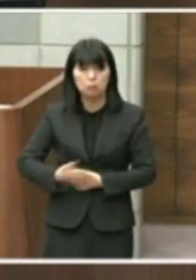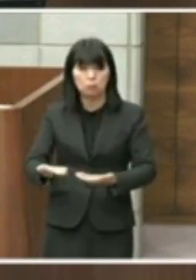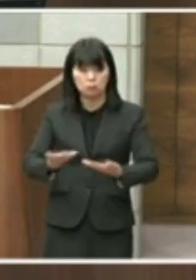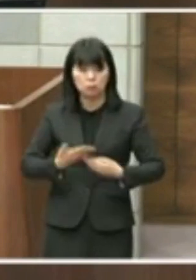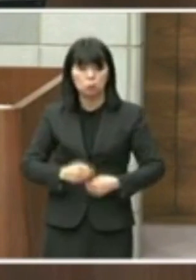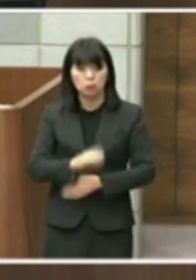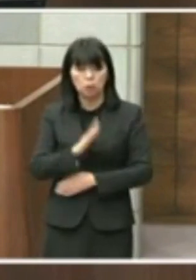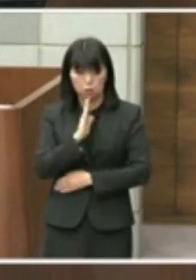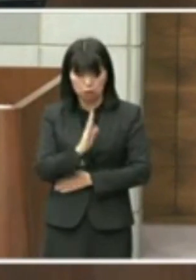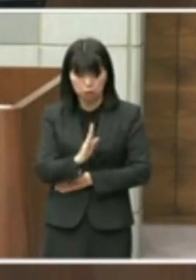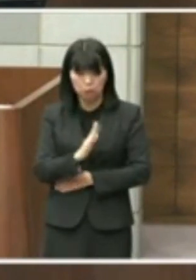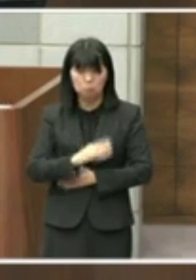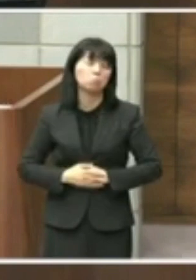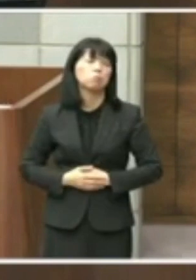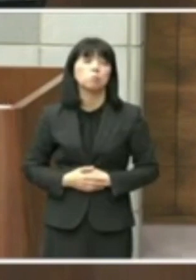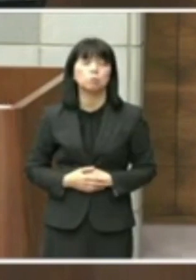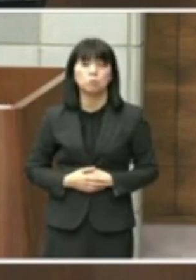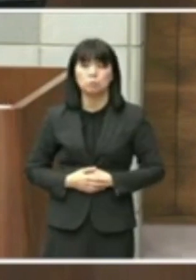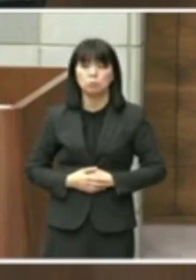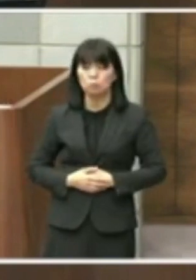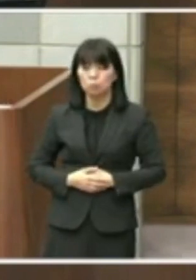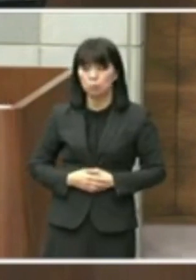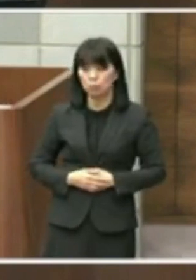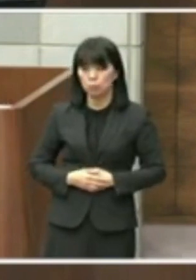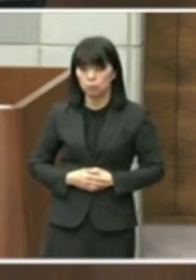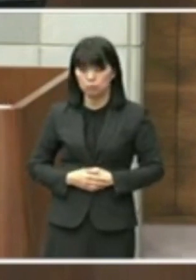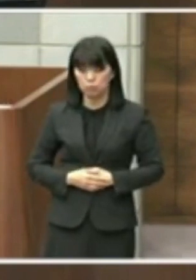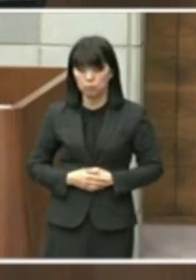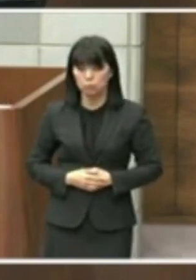りますようお願い申し上げます。